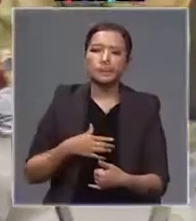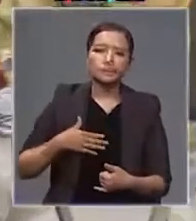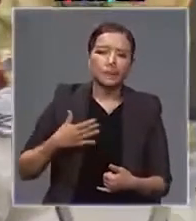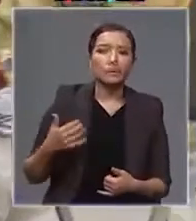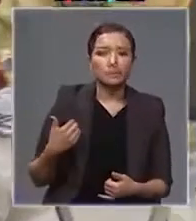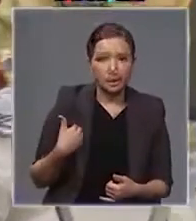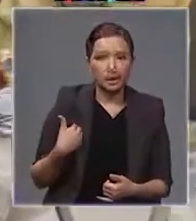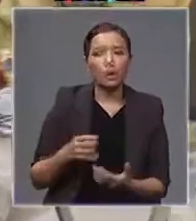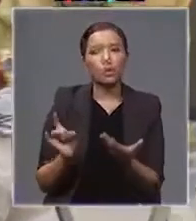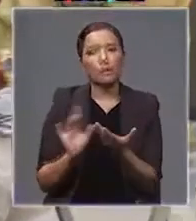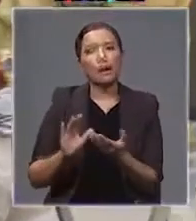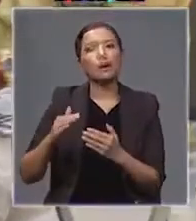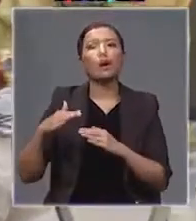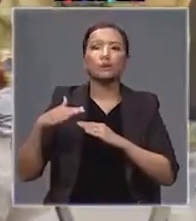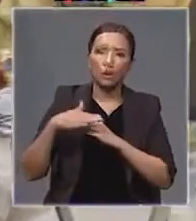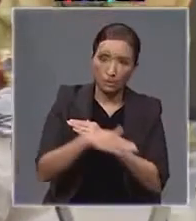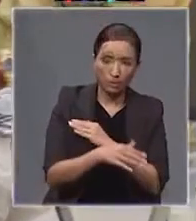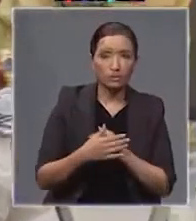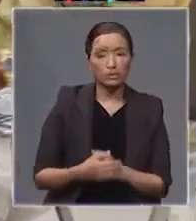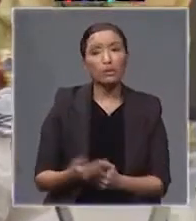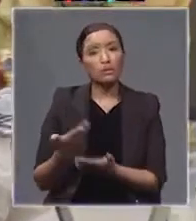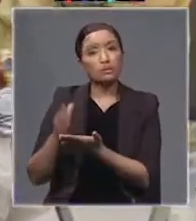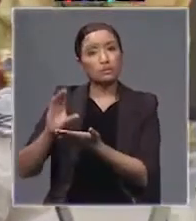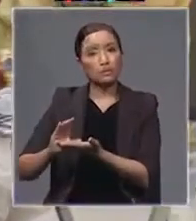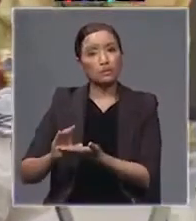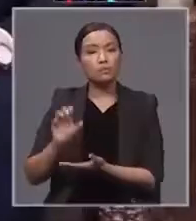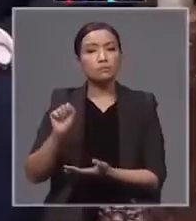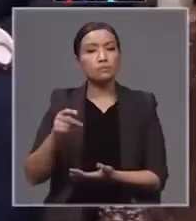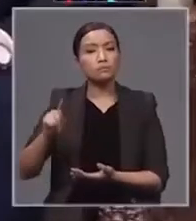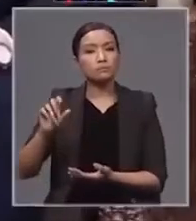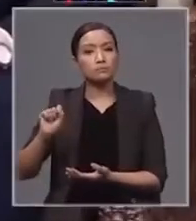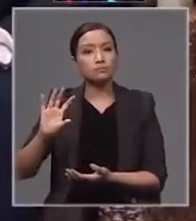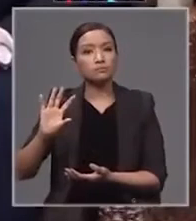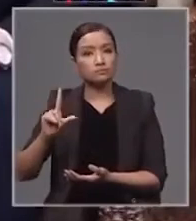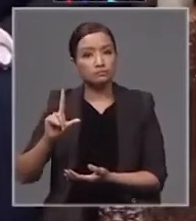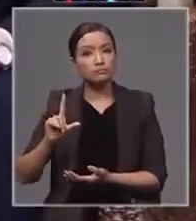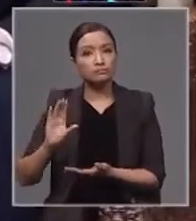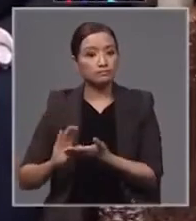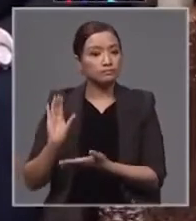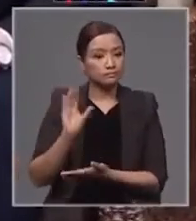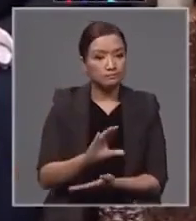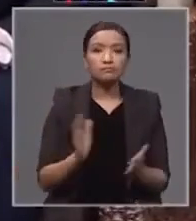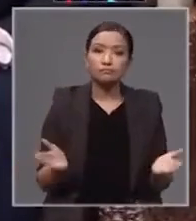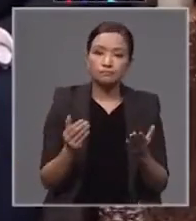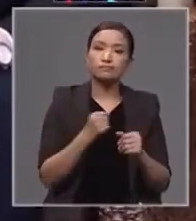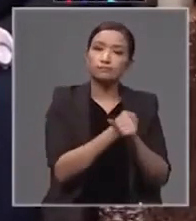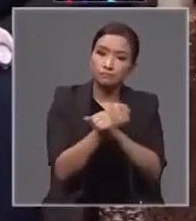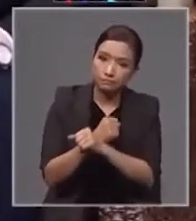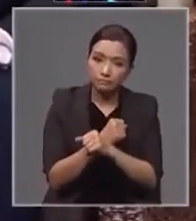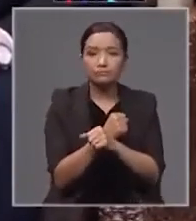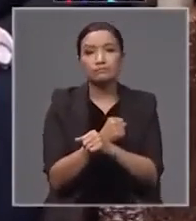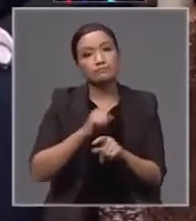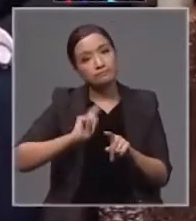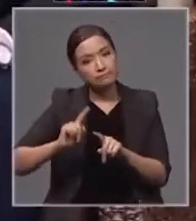กันเนี่ยงบของสปสช.เนี่ยที่ลงไปทำงานในเชิงป้องกันส่งเสริมสุขภาพป้องกันต่างๆทั้งหลายเนี่ย